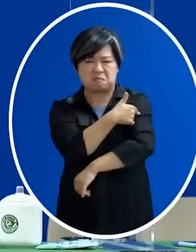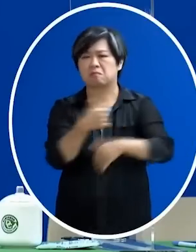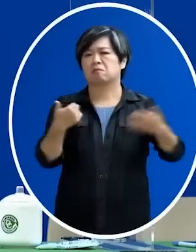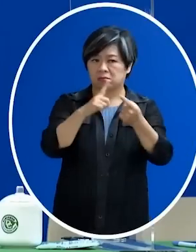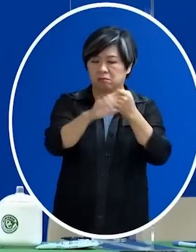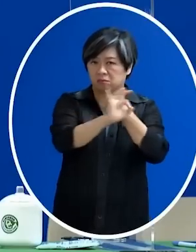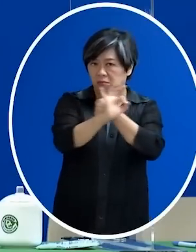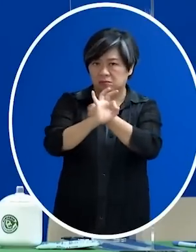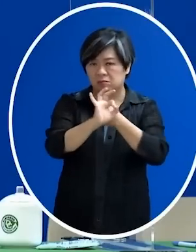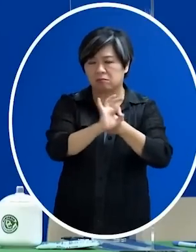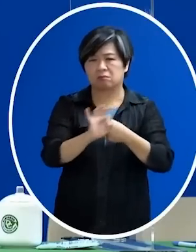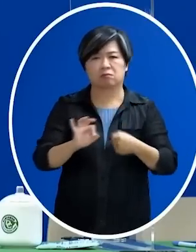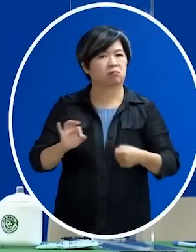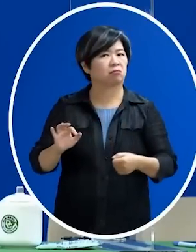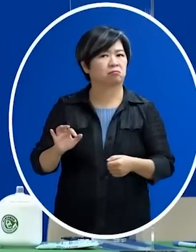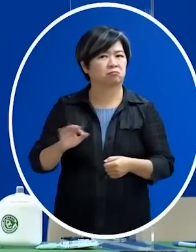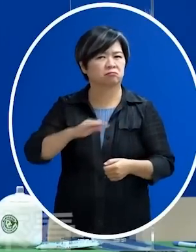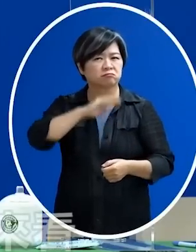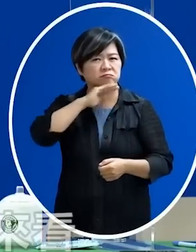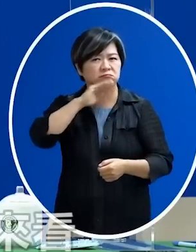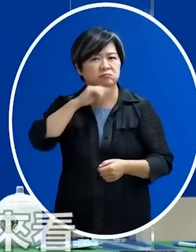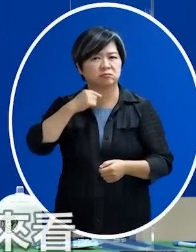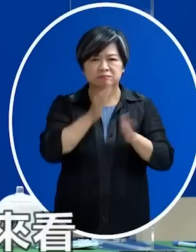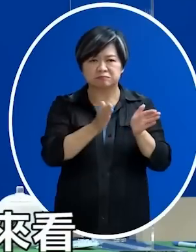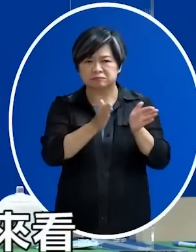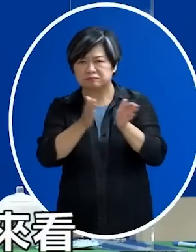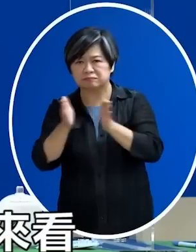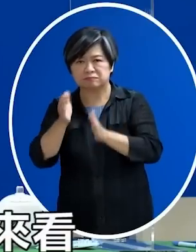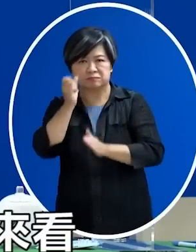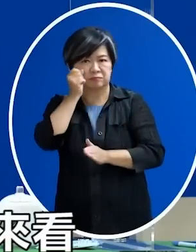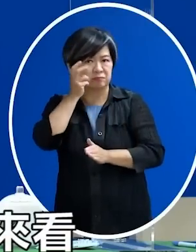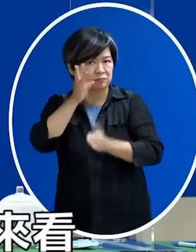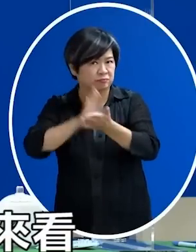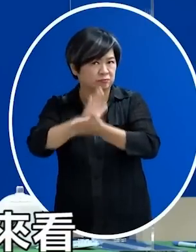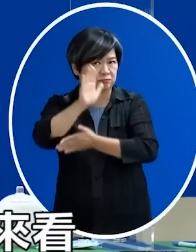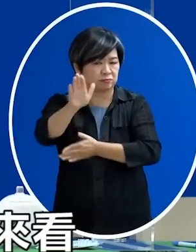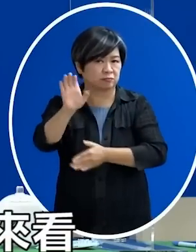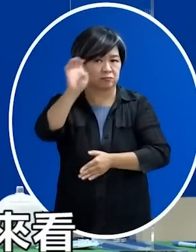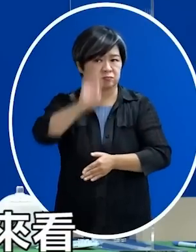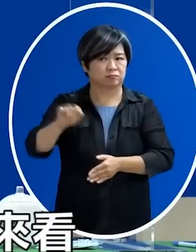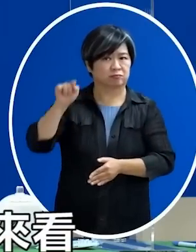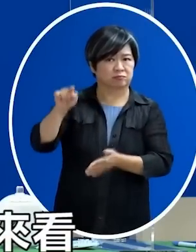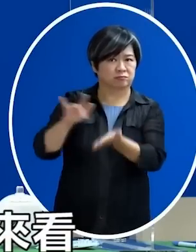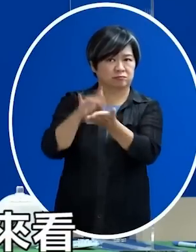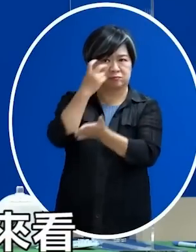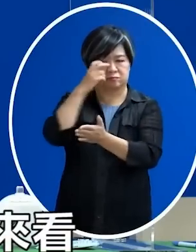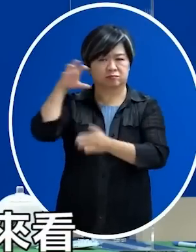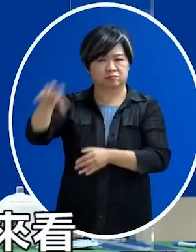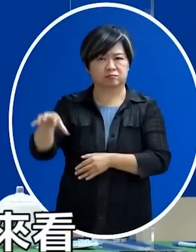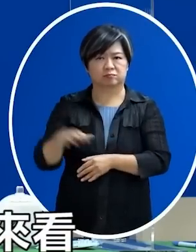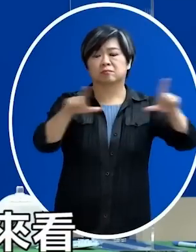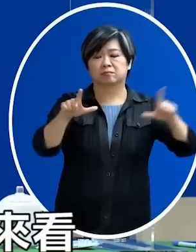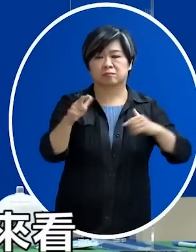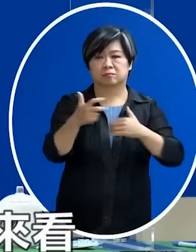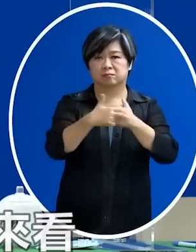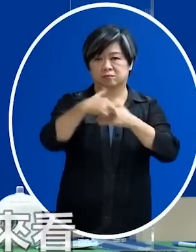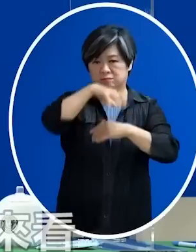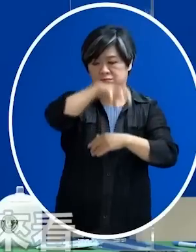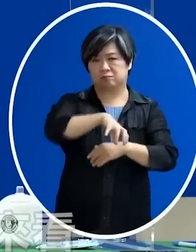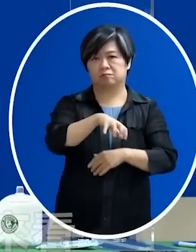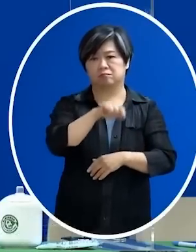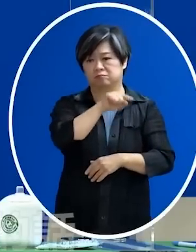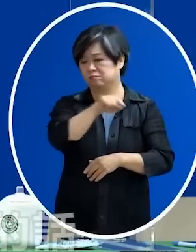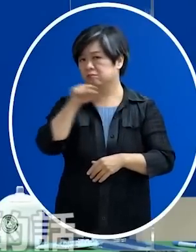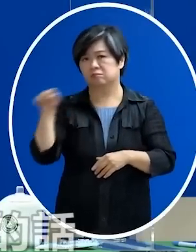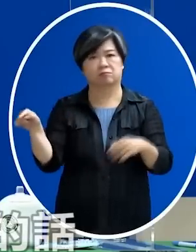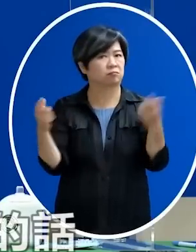在人体还要经过我们药证单位的审查。那像欧洲药品管理局跟加拿大卫生部它做的建议是一